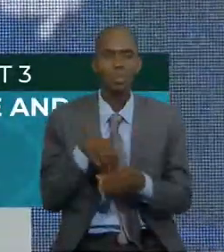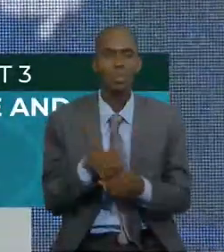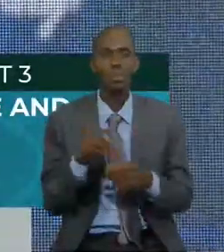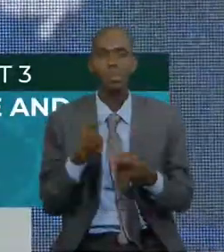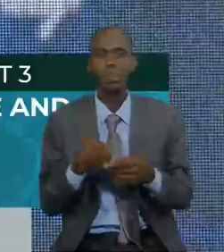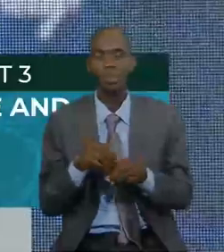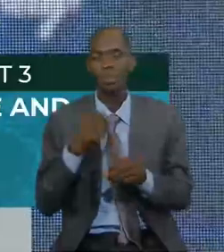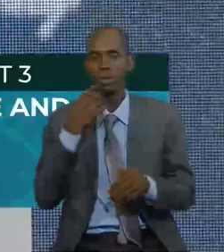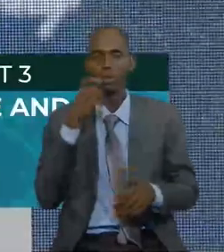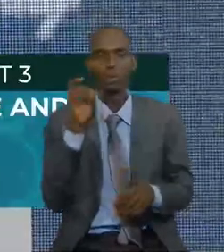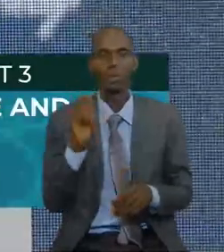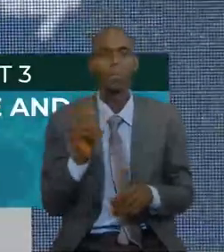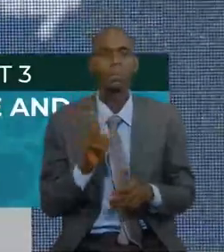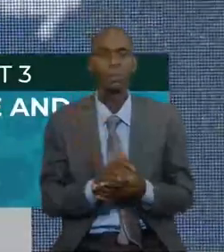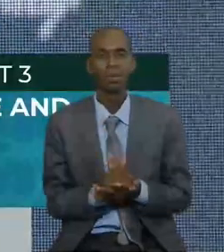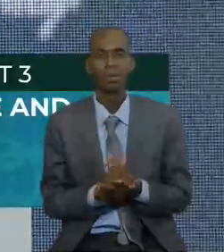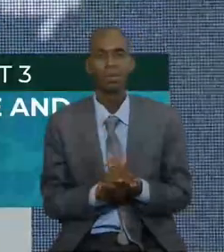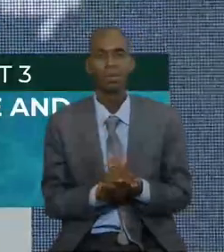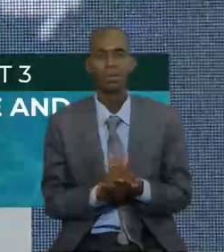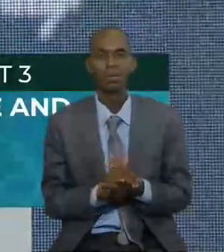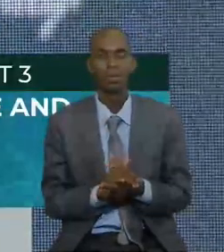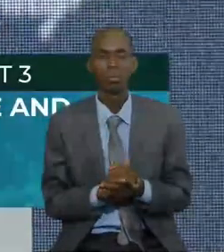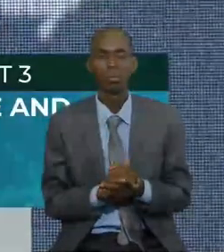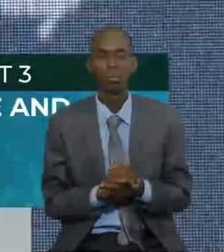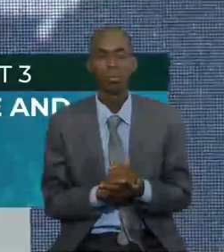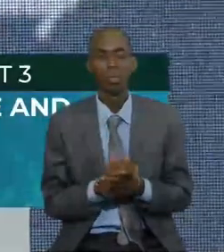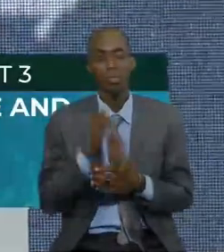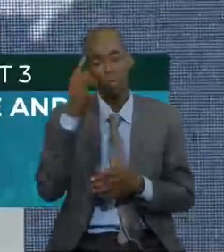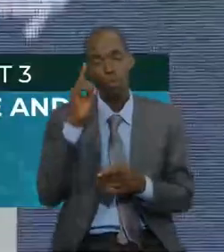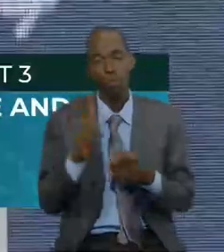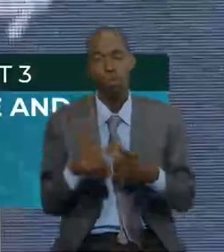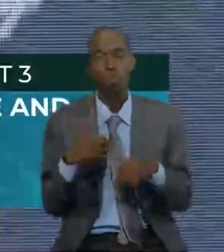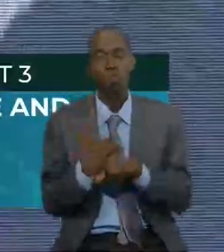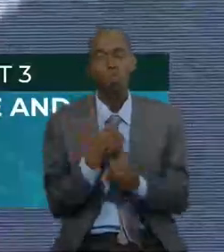la loi des ordonnances dans ses prescriptions